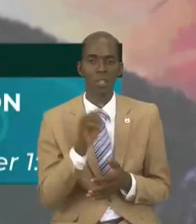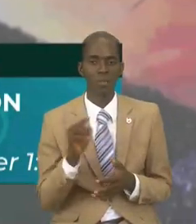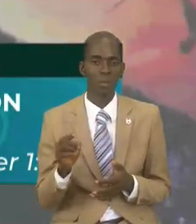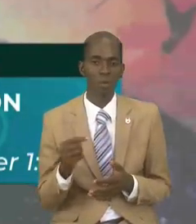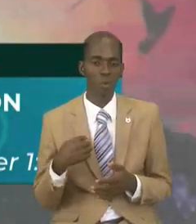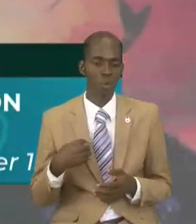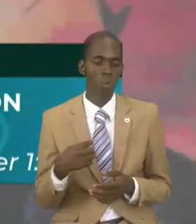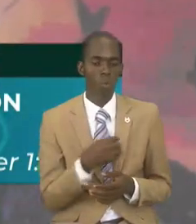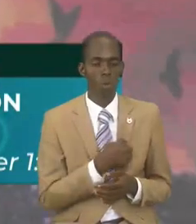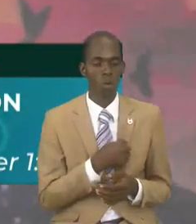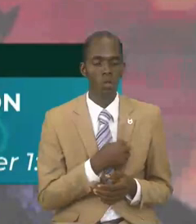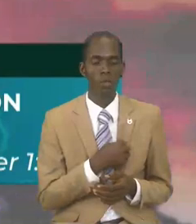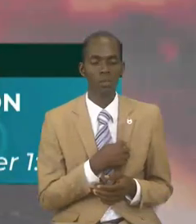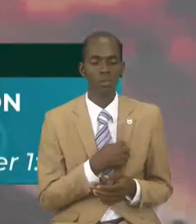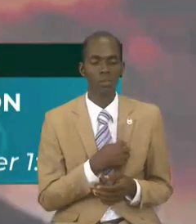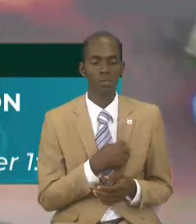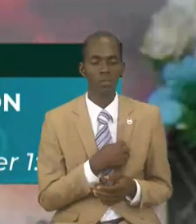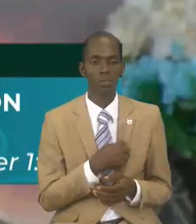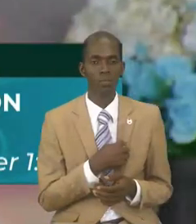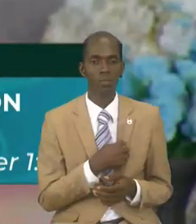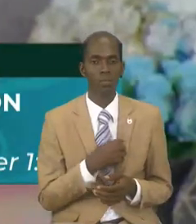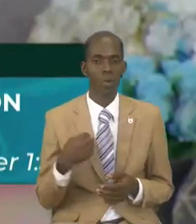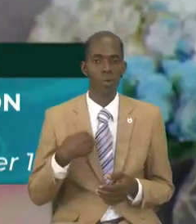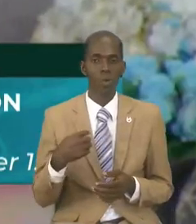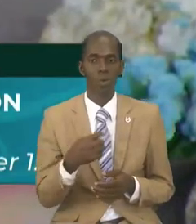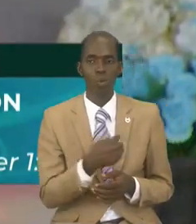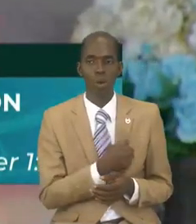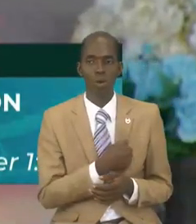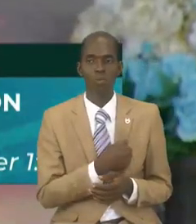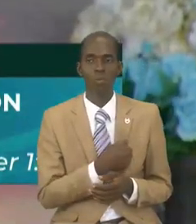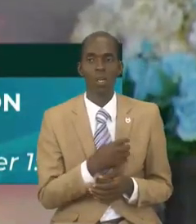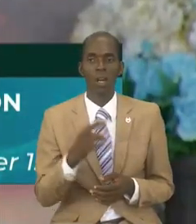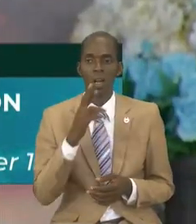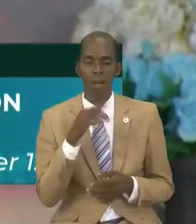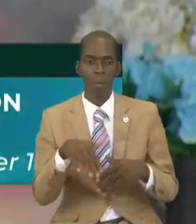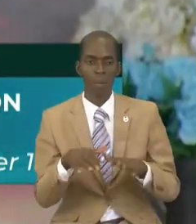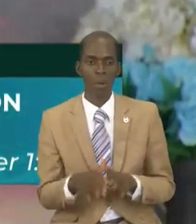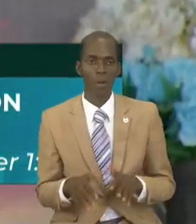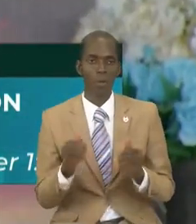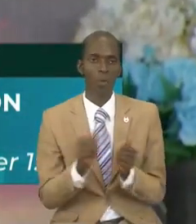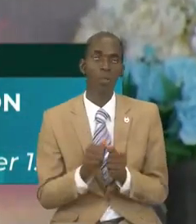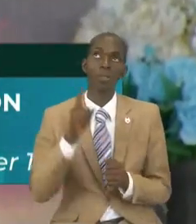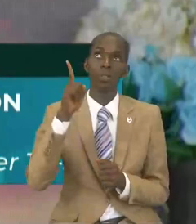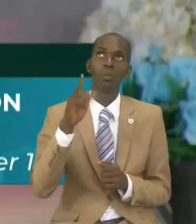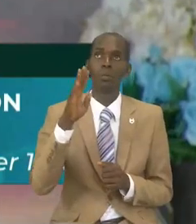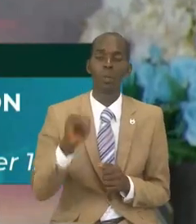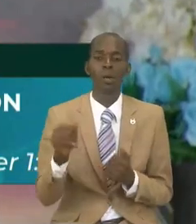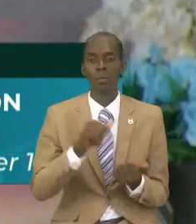donc été ensevelis avec lui par le baptême en sa